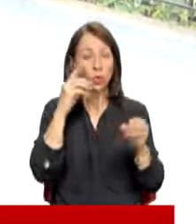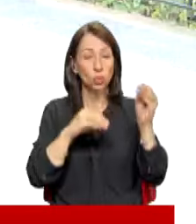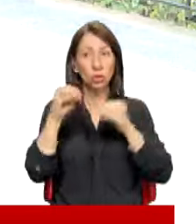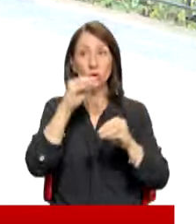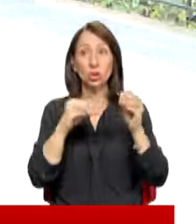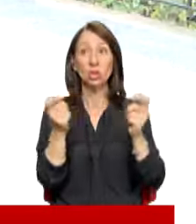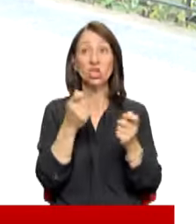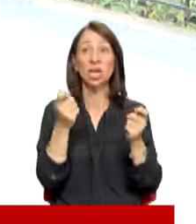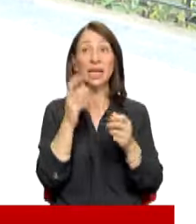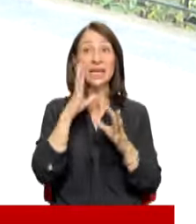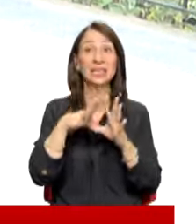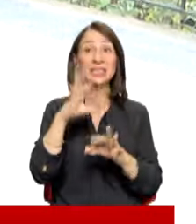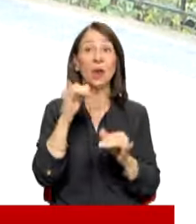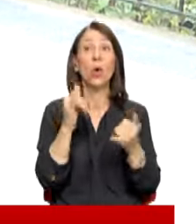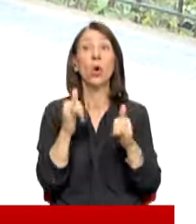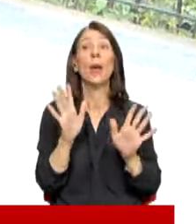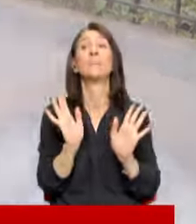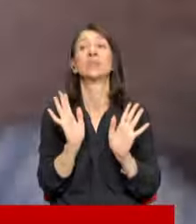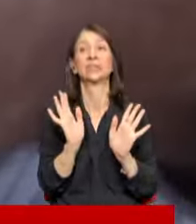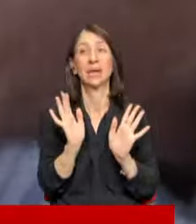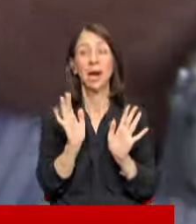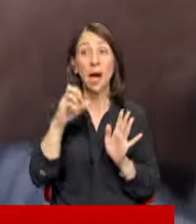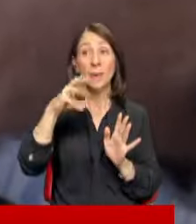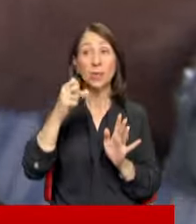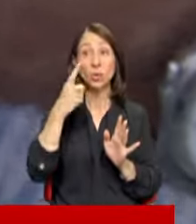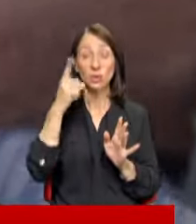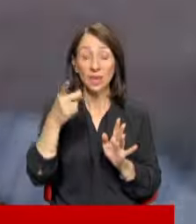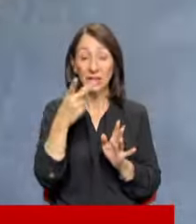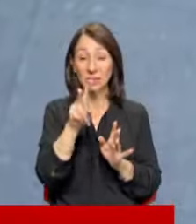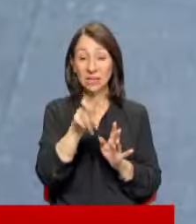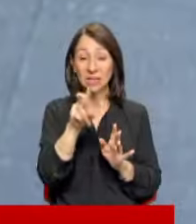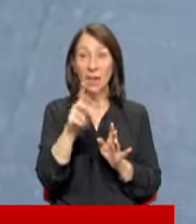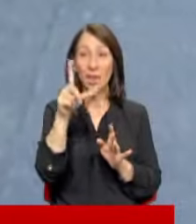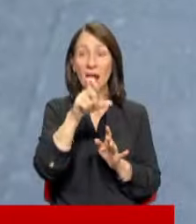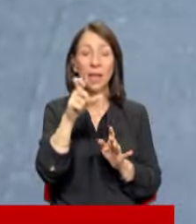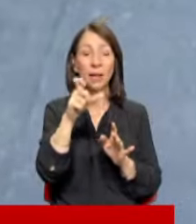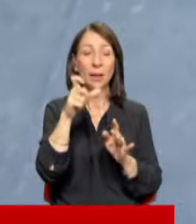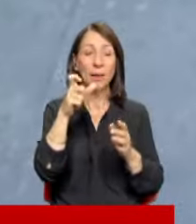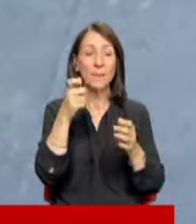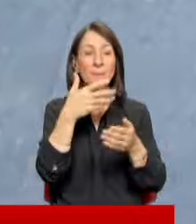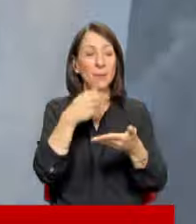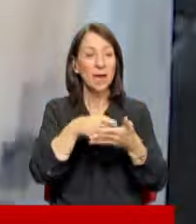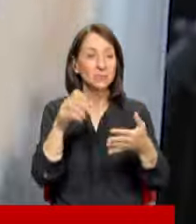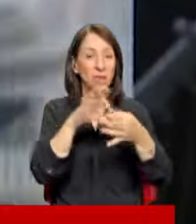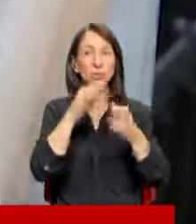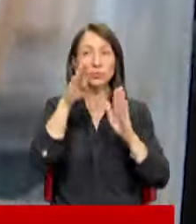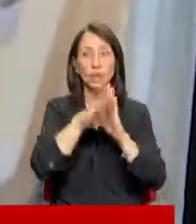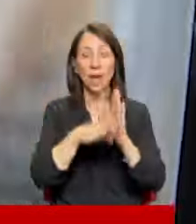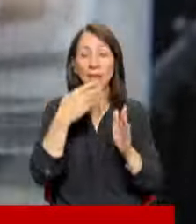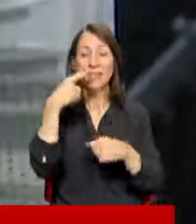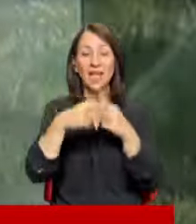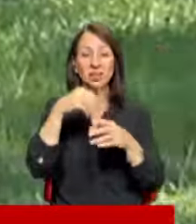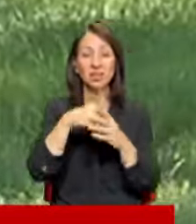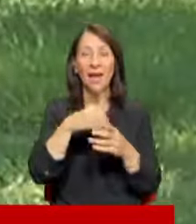uyduruk işlen insanlara oylamasına AK Parti hükümeti 2008'de aylık bağlama oranlarını düşürdü Yıllar İçinde emekli